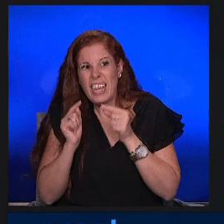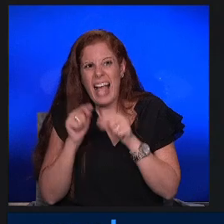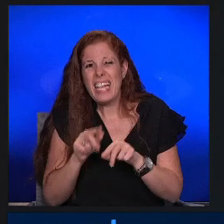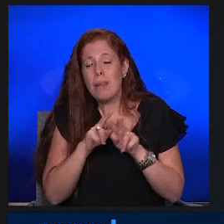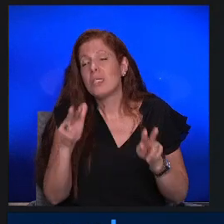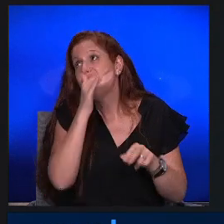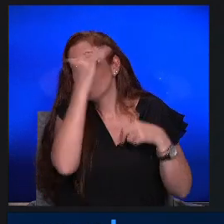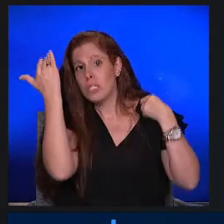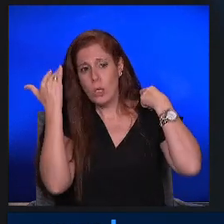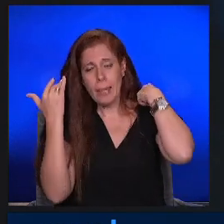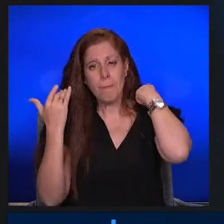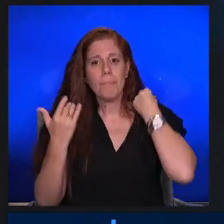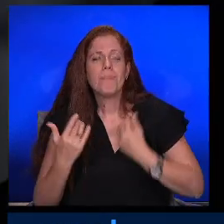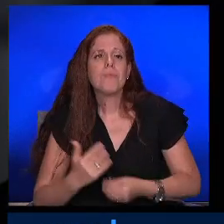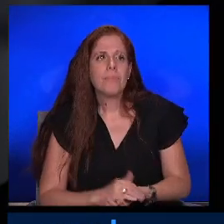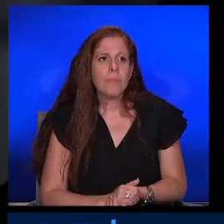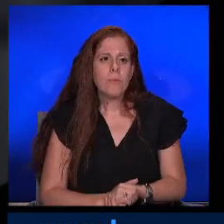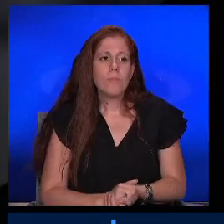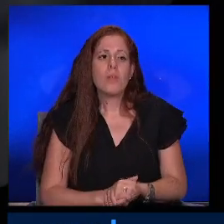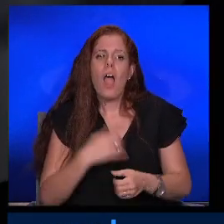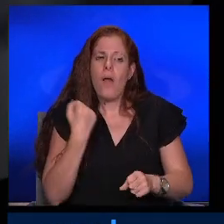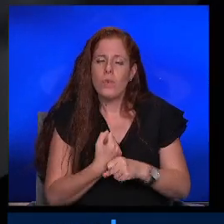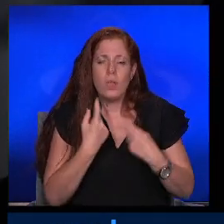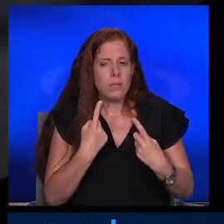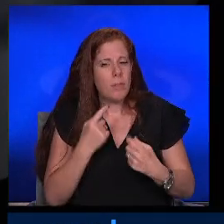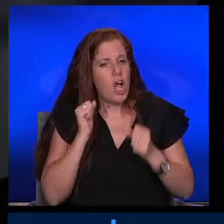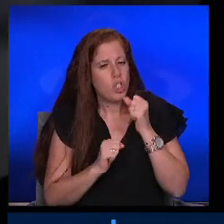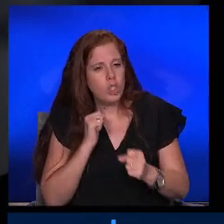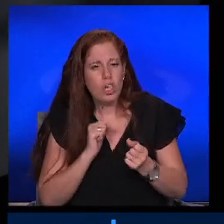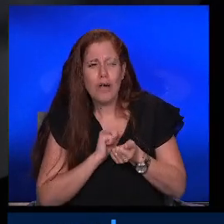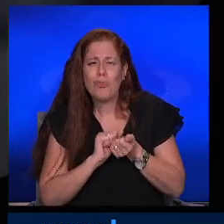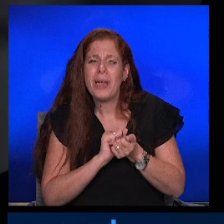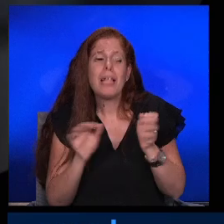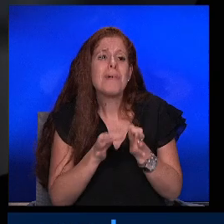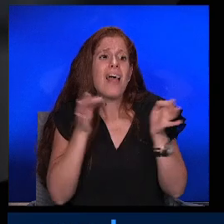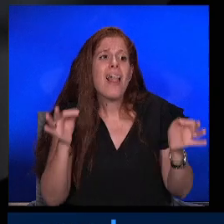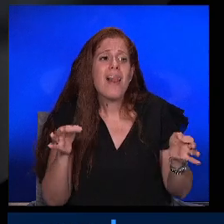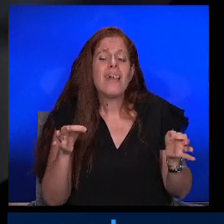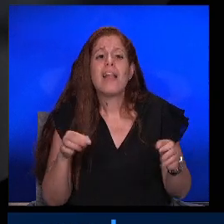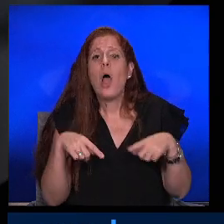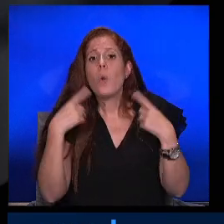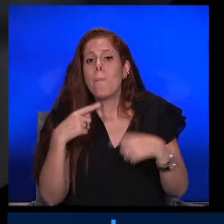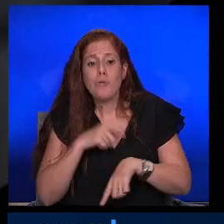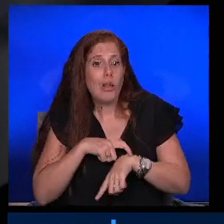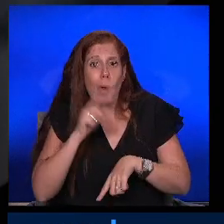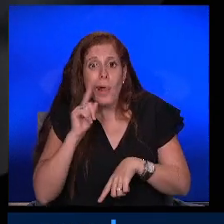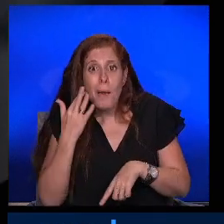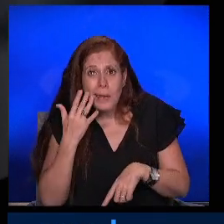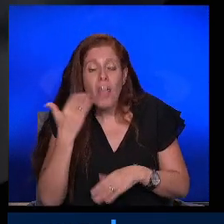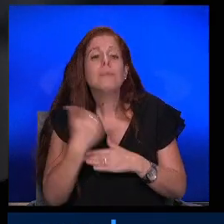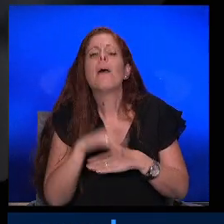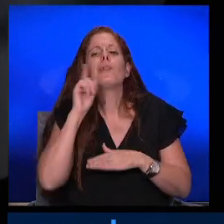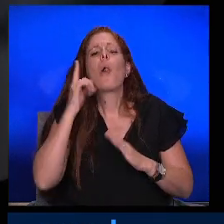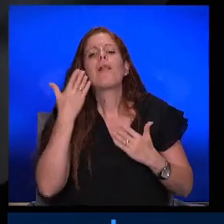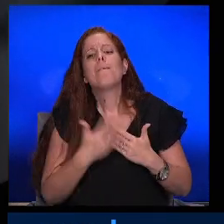קיצון. העבודה עצמה היא מתישה, שגרה שוחקת. אתה מתחיל את היום עבודה בשעה לא ידועה ומסיים אותו בשעה לא ידועה. אתה כל הזמן